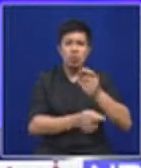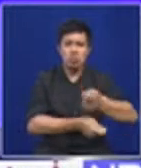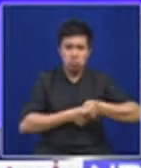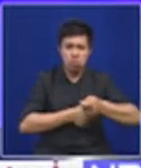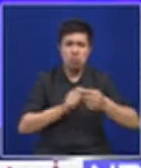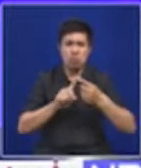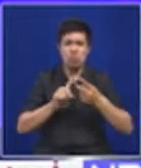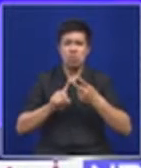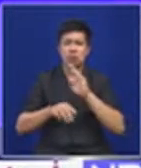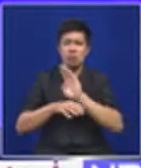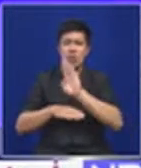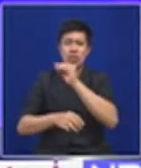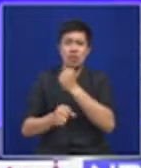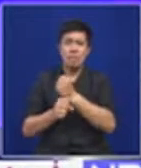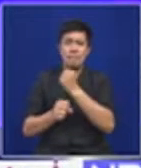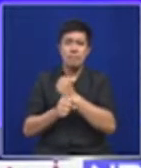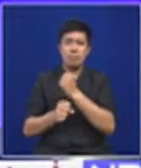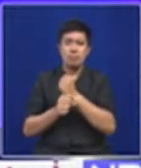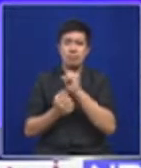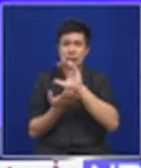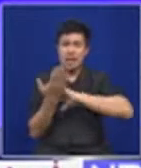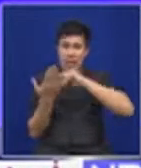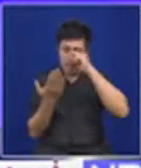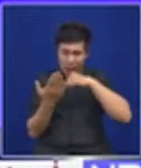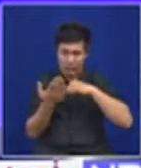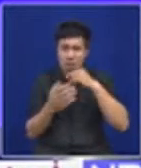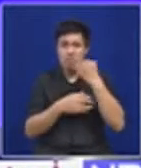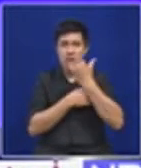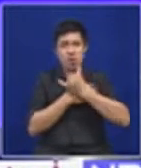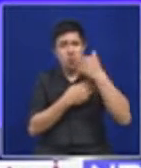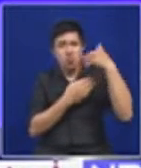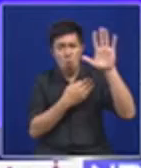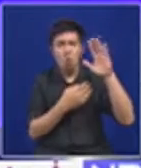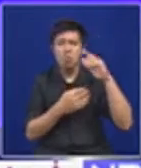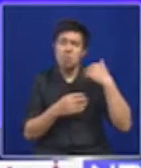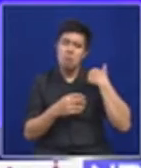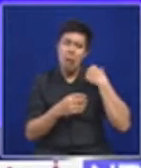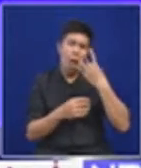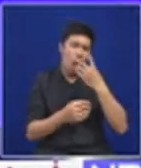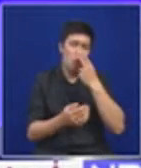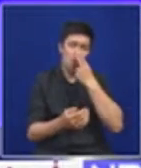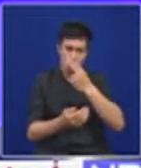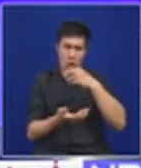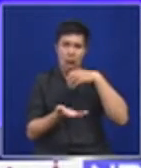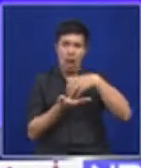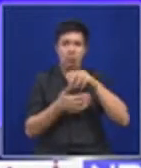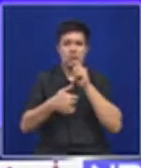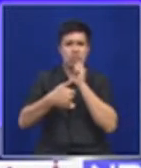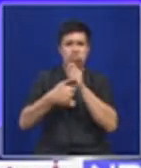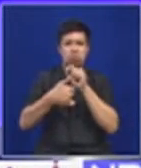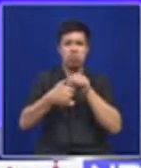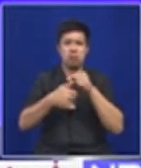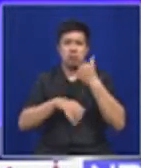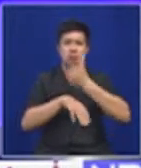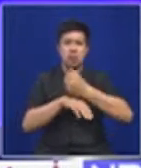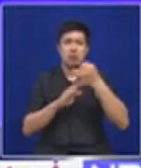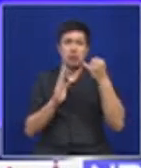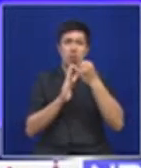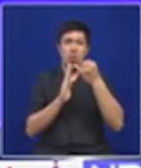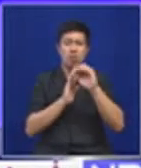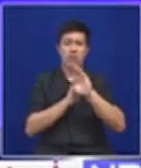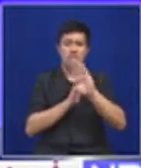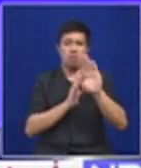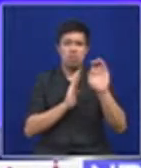ก็ผู้ประกอบการยางทั้งในแล้วก็ต่างประเทศด้วยนะคะงานนี้จะมีรายละเอียดเป็นอย่างไรนะคะเราจะไปสอบถามจากท่านผู้ว่าราชการจังหวัดบึงก